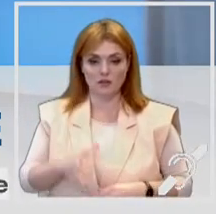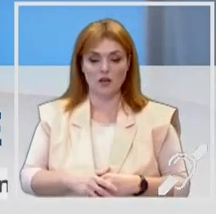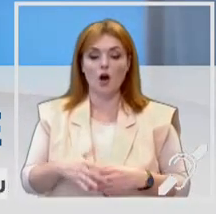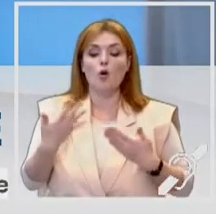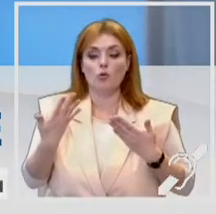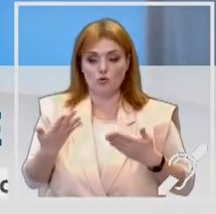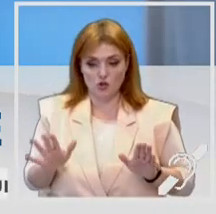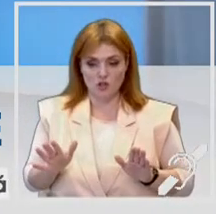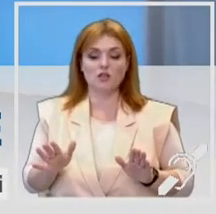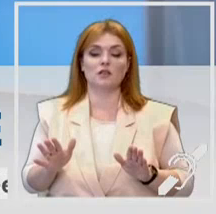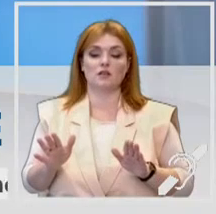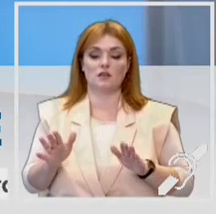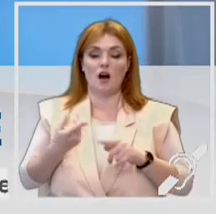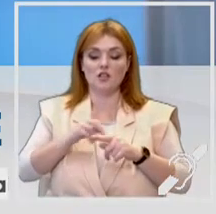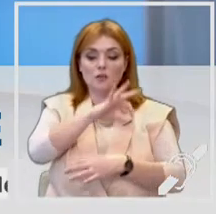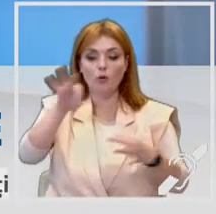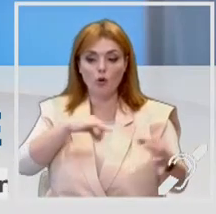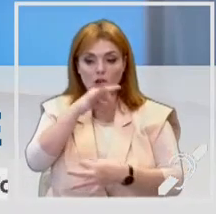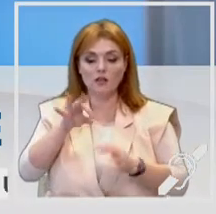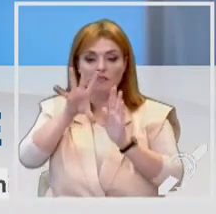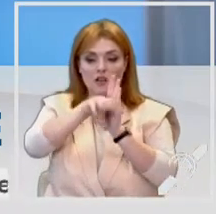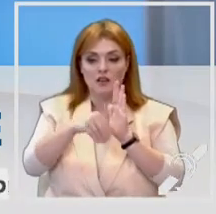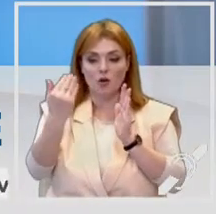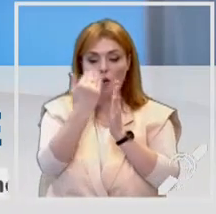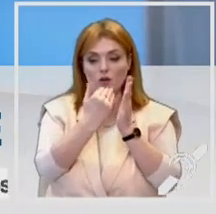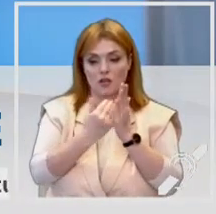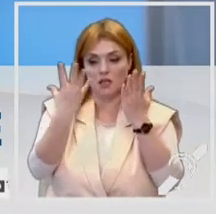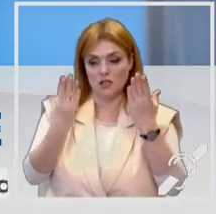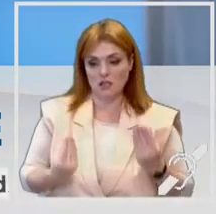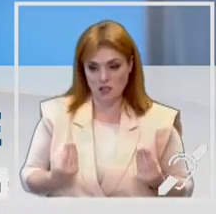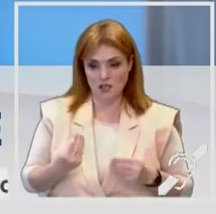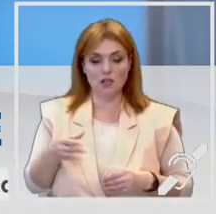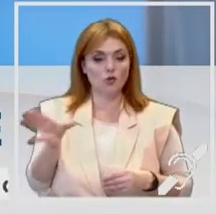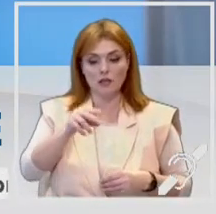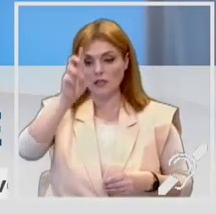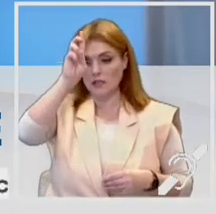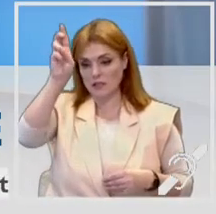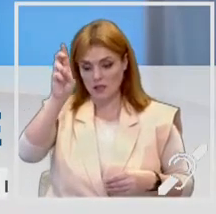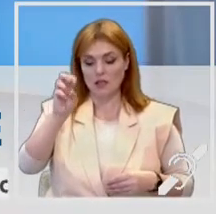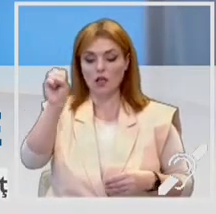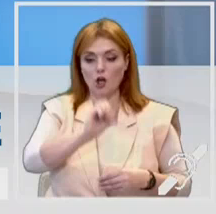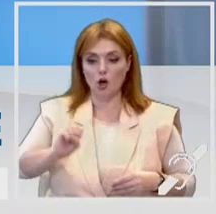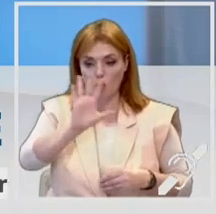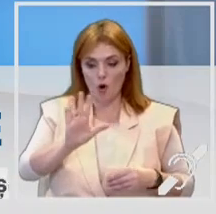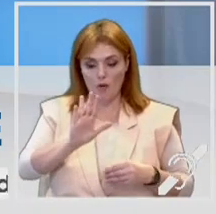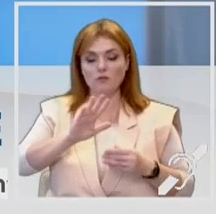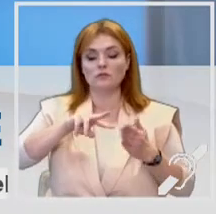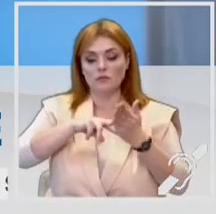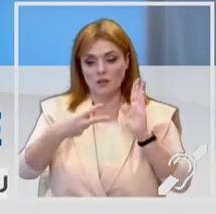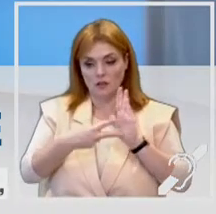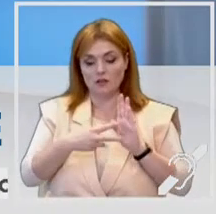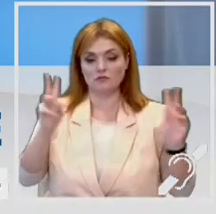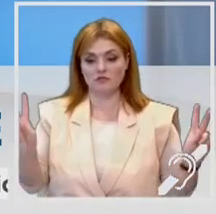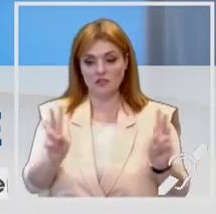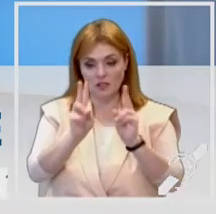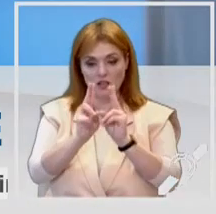inclusă în proiectul declarației finale a reuniunii șefilor de state și de guverne ai țărilor blocului comunitar care va avea loc la Bruxelles în 14